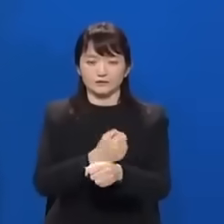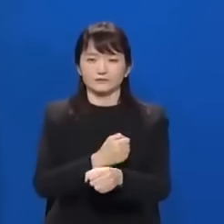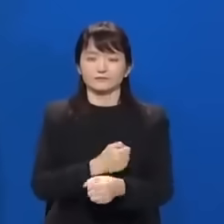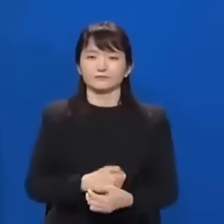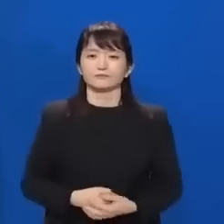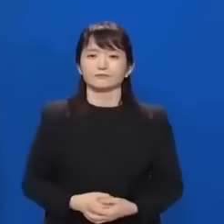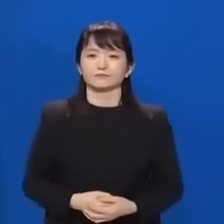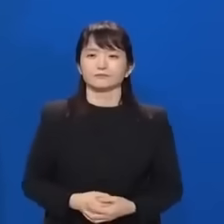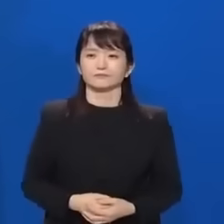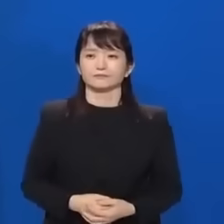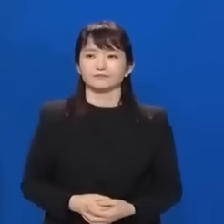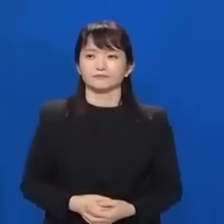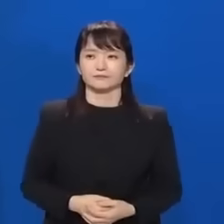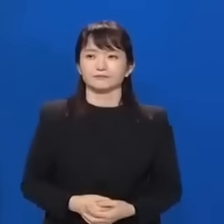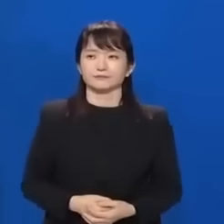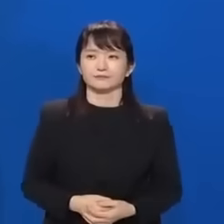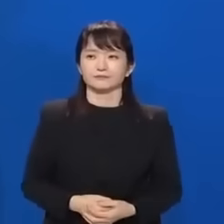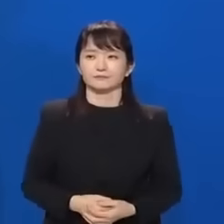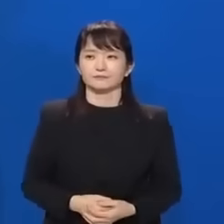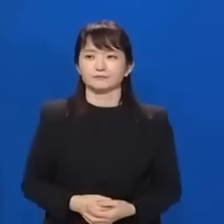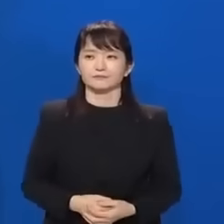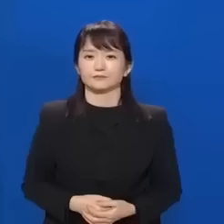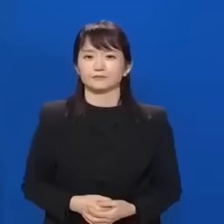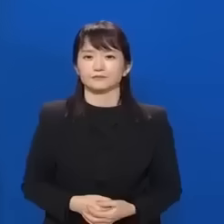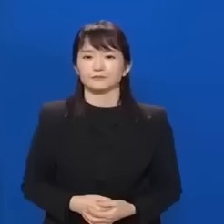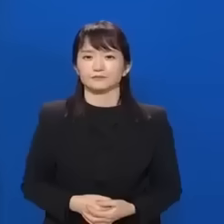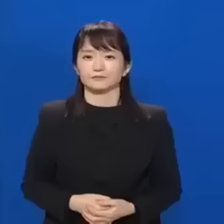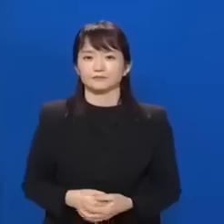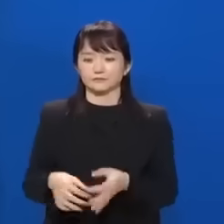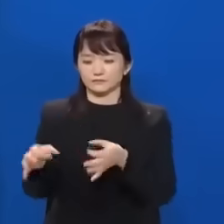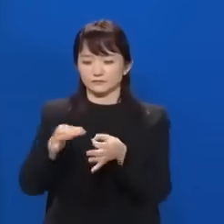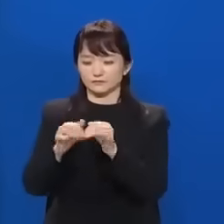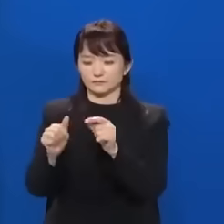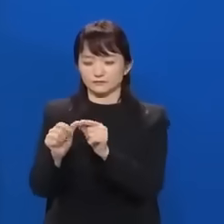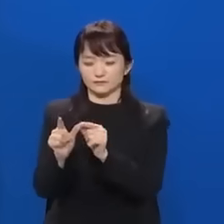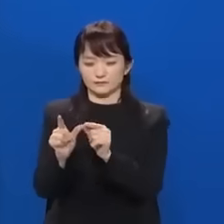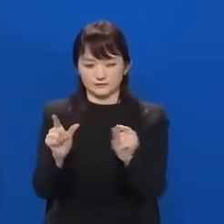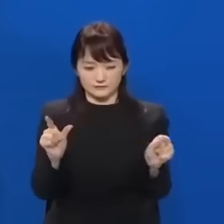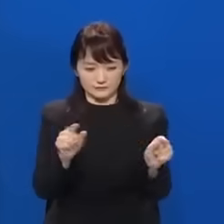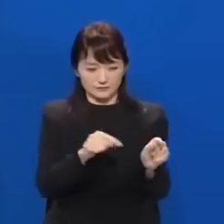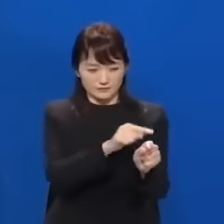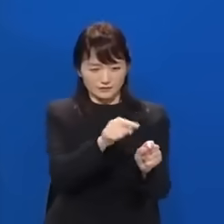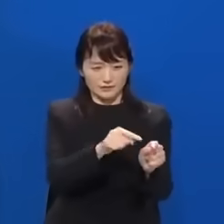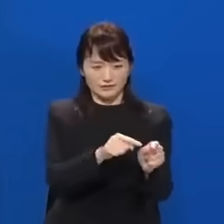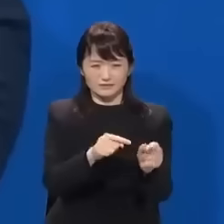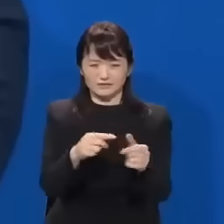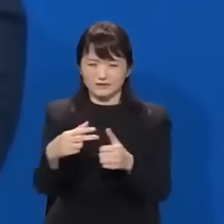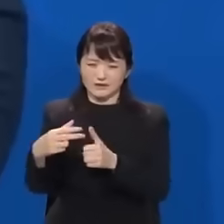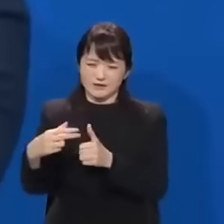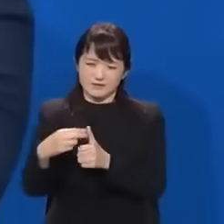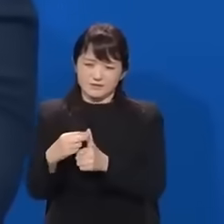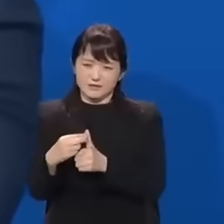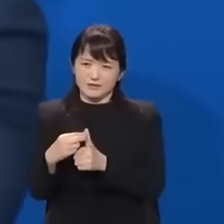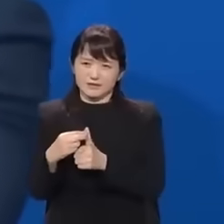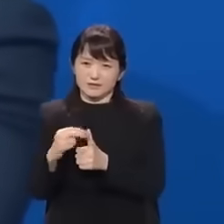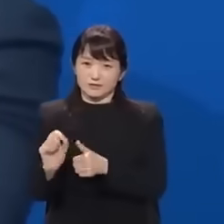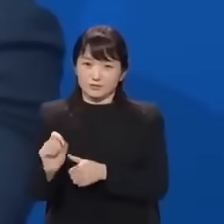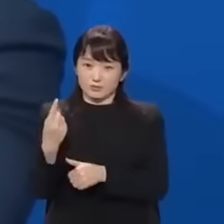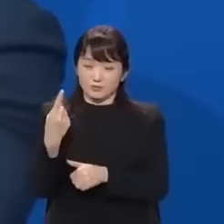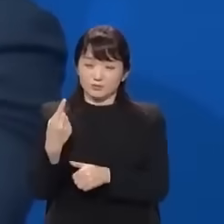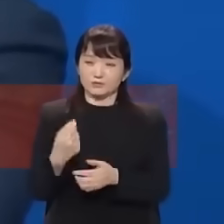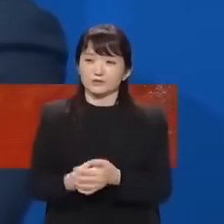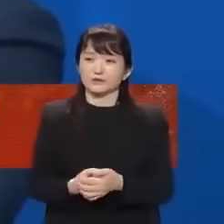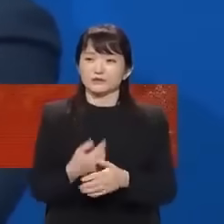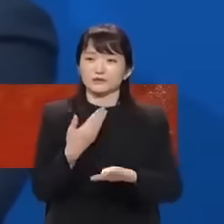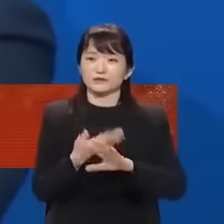백변호사 님네이 어떻게 보면 일부 상인 그 정말이 배신 배반네 이분 때문에 다른 선량한 어떻게